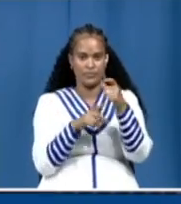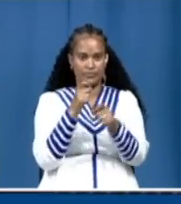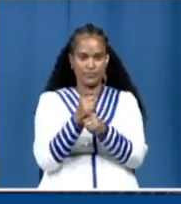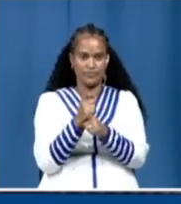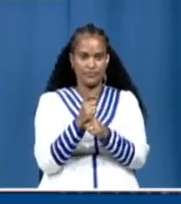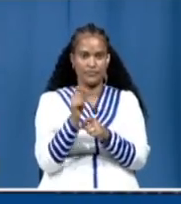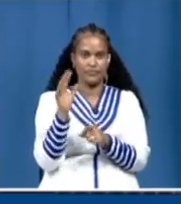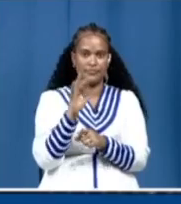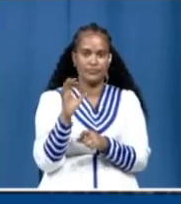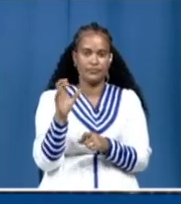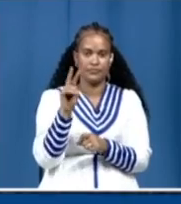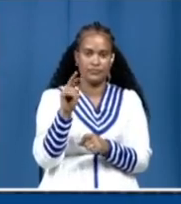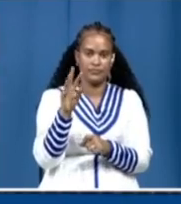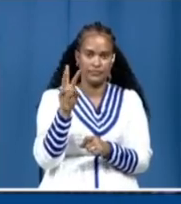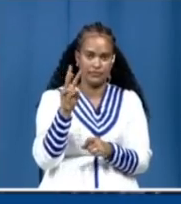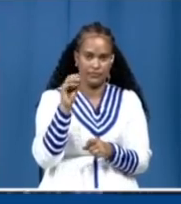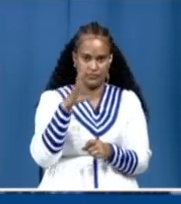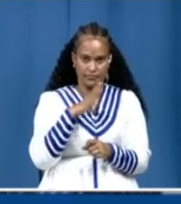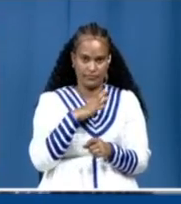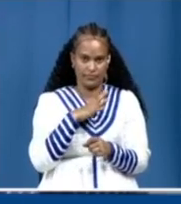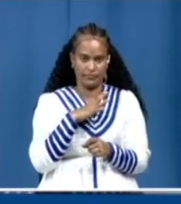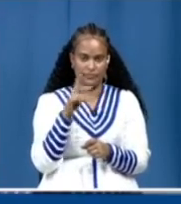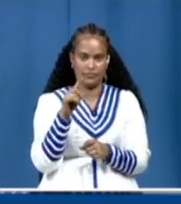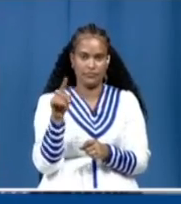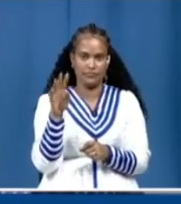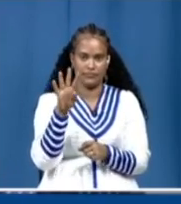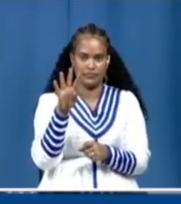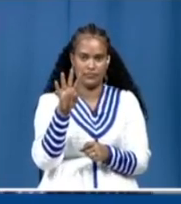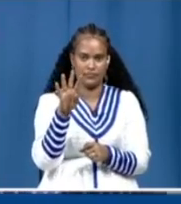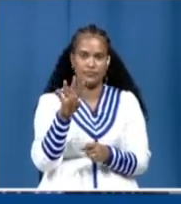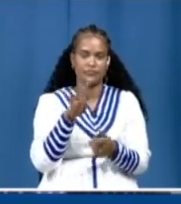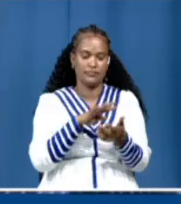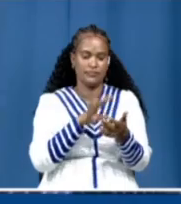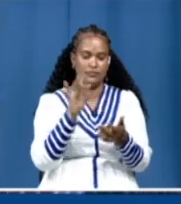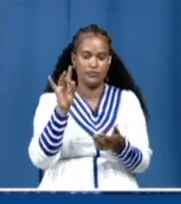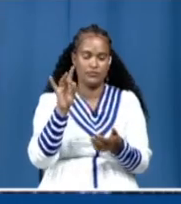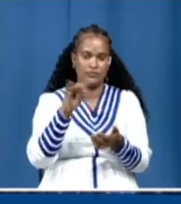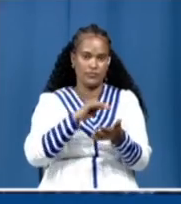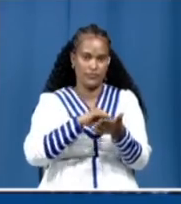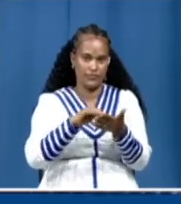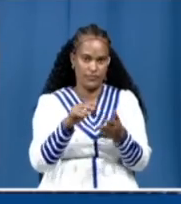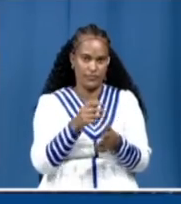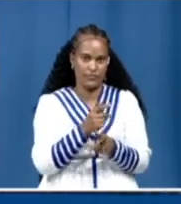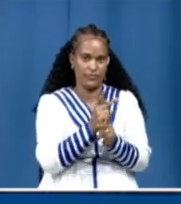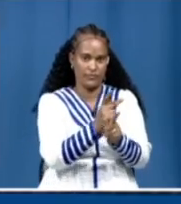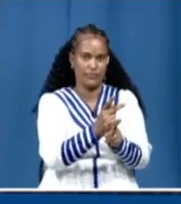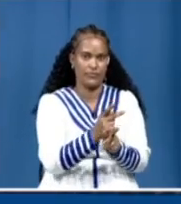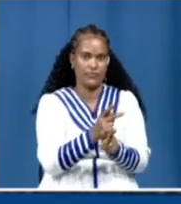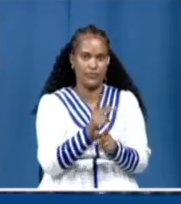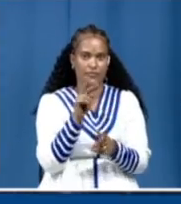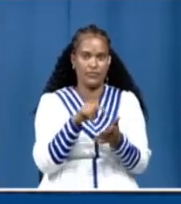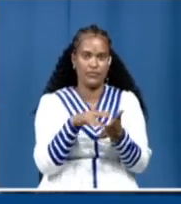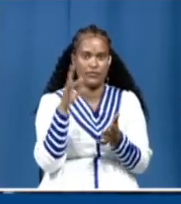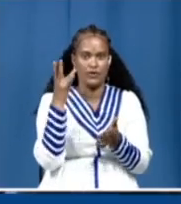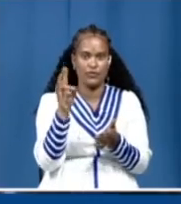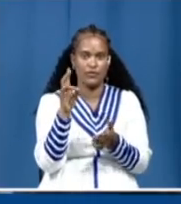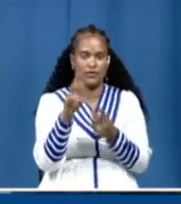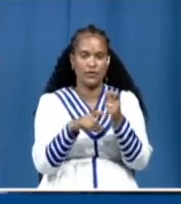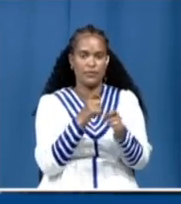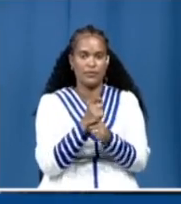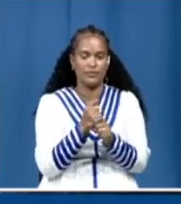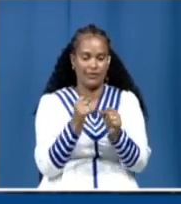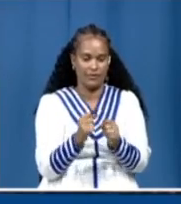ዓ.ም ን526 ወገናት 148 ሚልዮን ብር ልቓሕ ከም ዝተዋሃበን ኣብ 2017